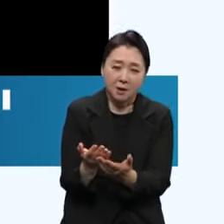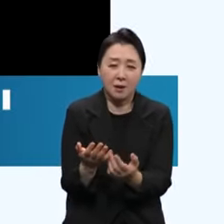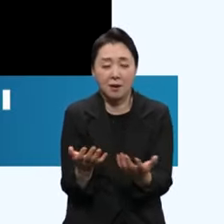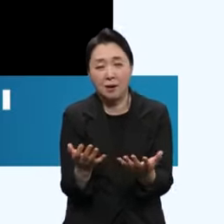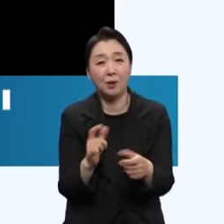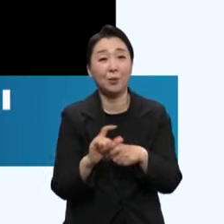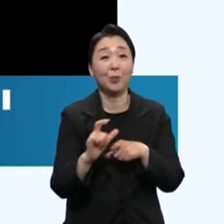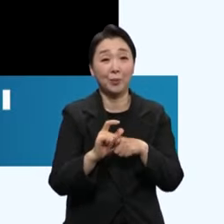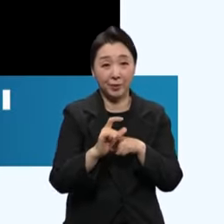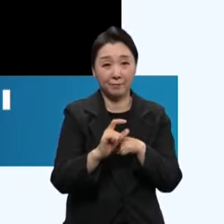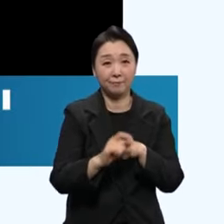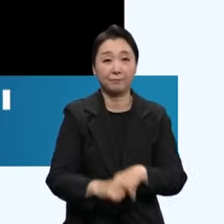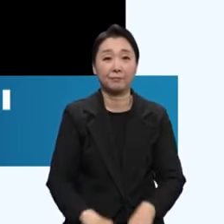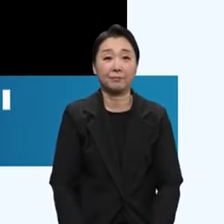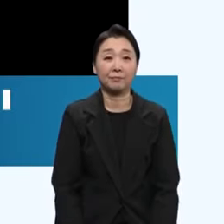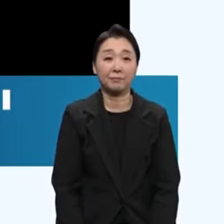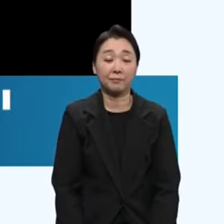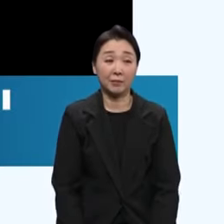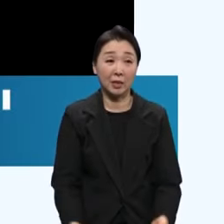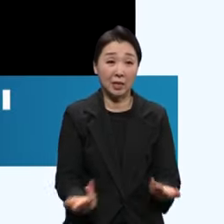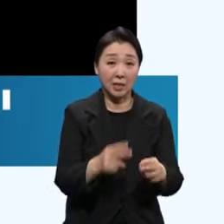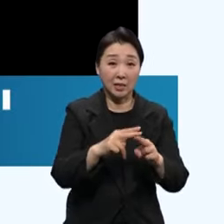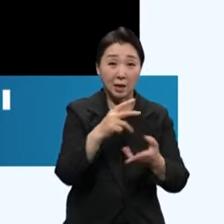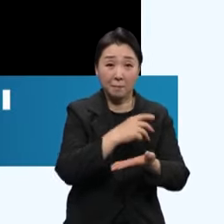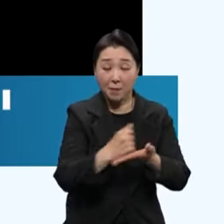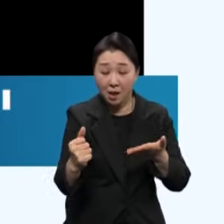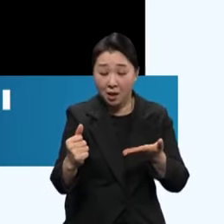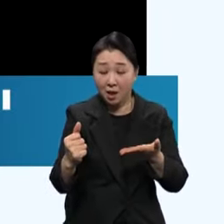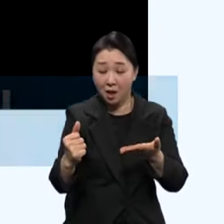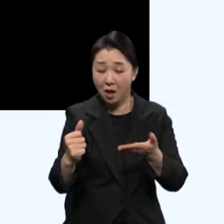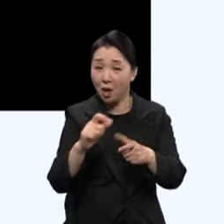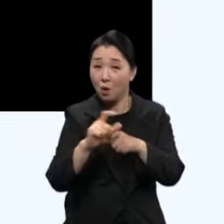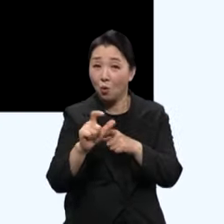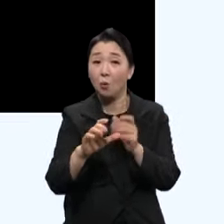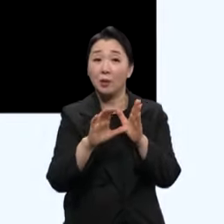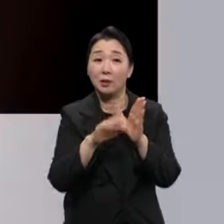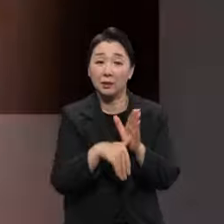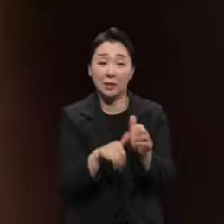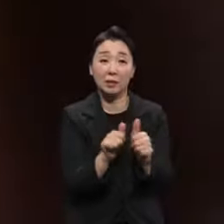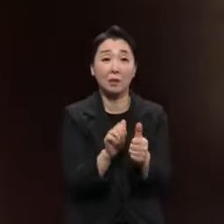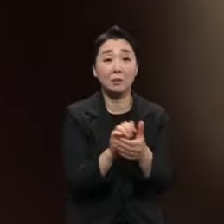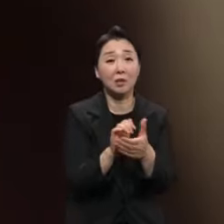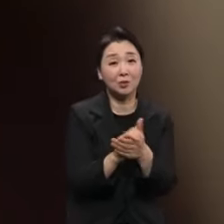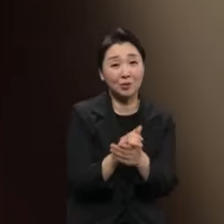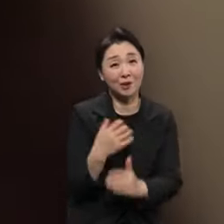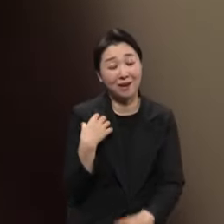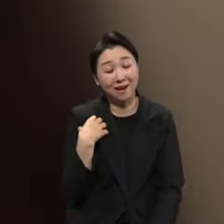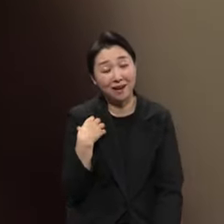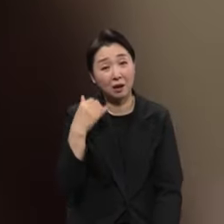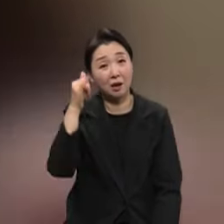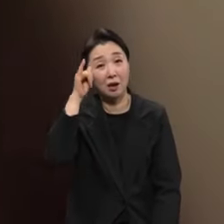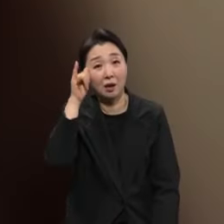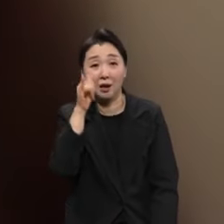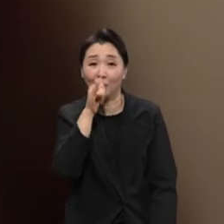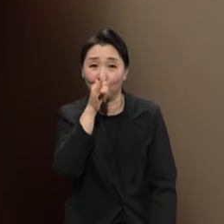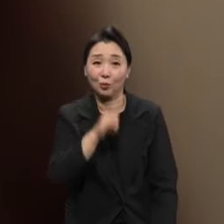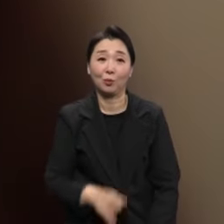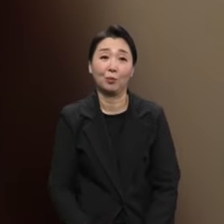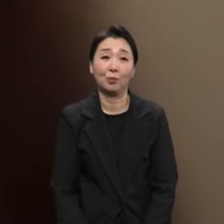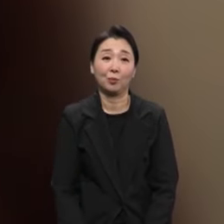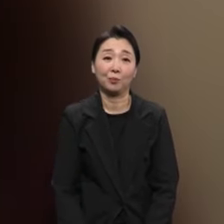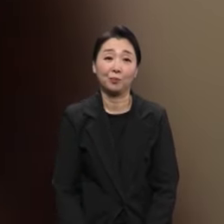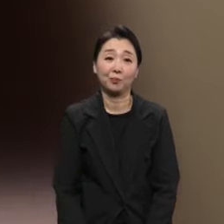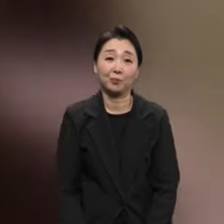할지 고민이 된다 이렇게 썼는데요. 일자리를 뺏길까 고민하는 사이 남자친구 역할을 하는 인공지능도 화제입니다.